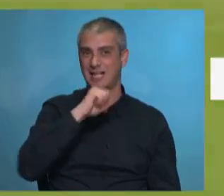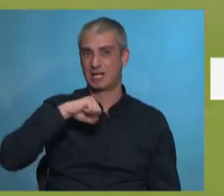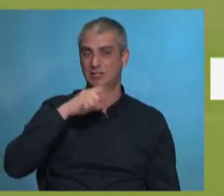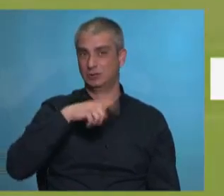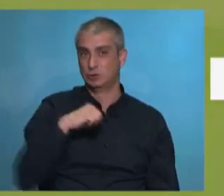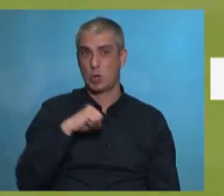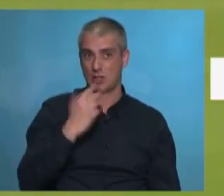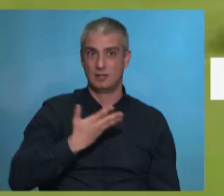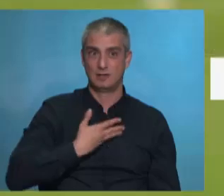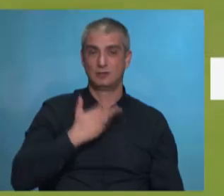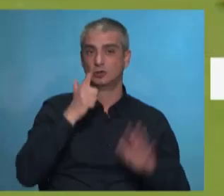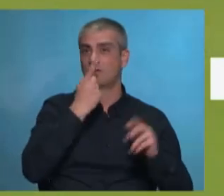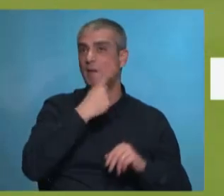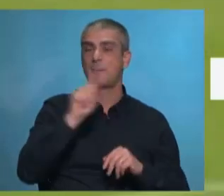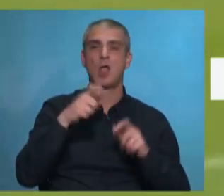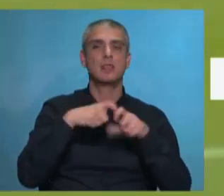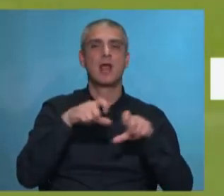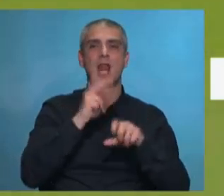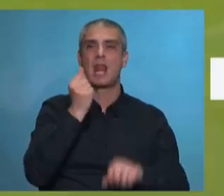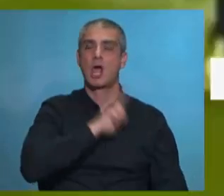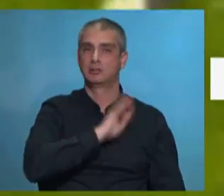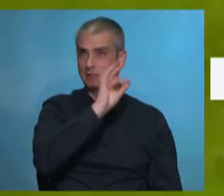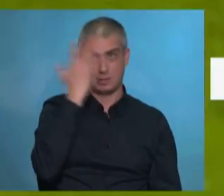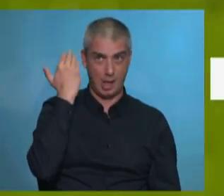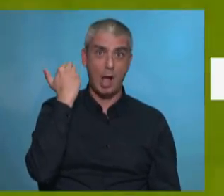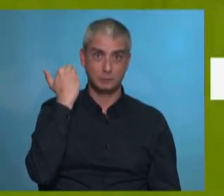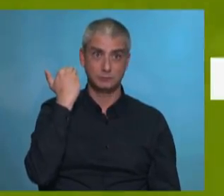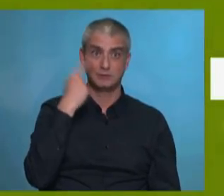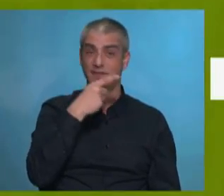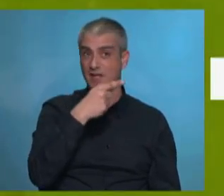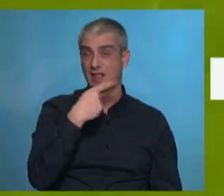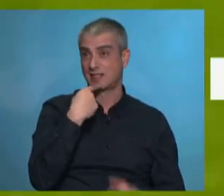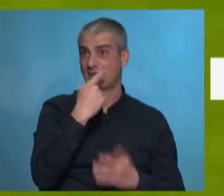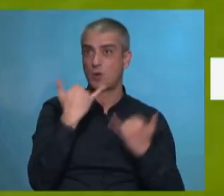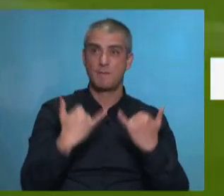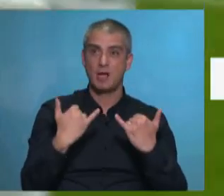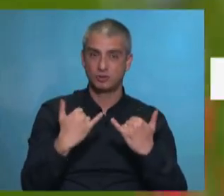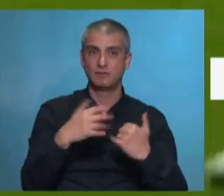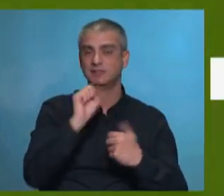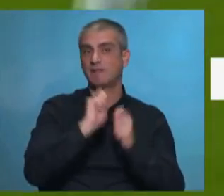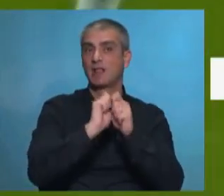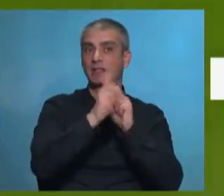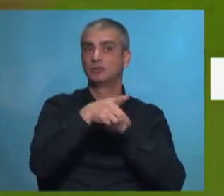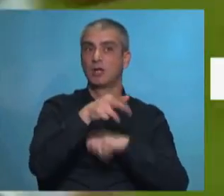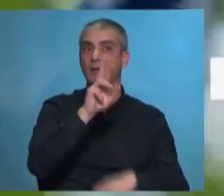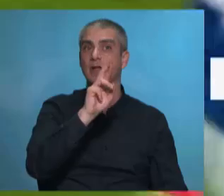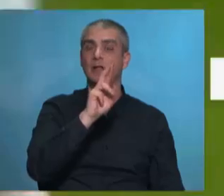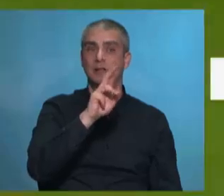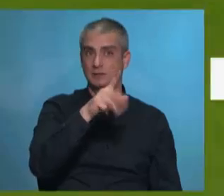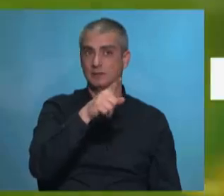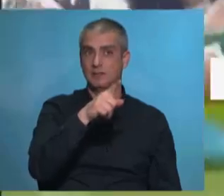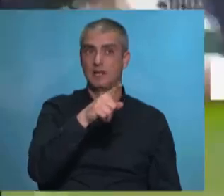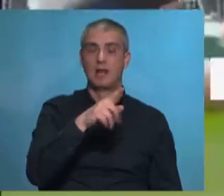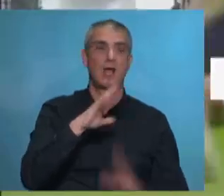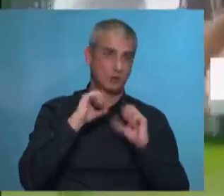תמורת כ-7 מיליון לירות סטרלינג של אז. ואילו על פי הדיווחים כעת, סביליה תשלם לרדבול זלצבורג האוסטרית